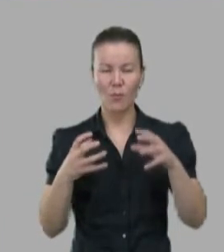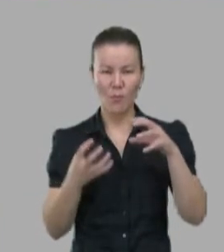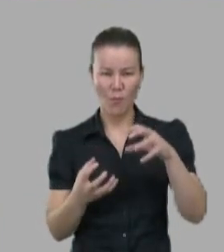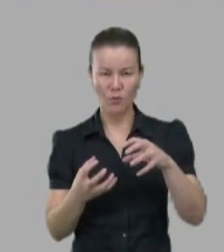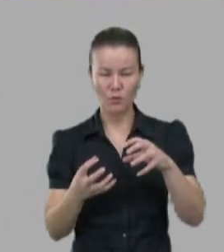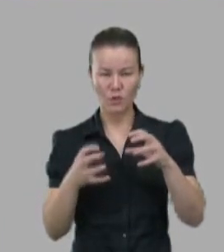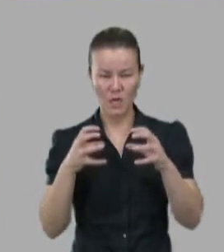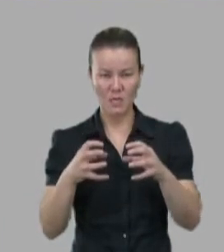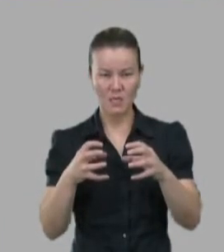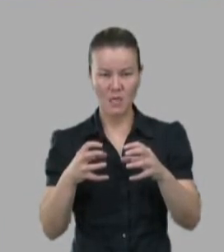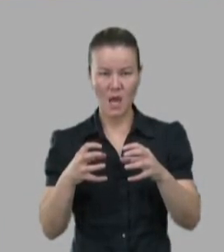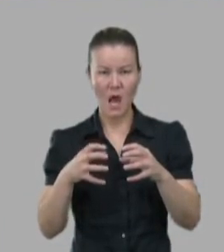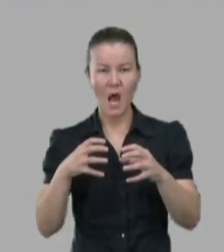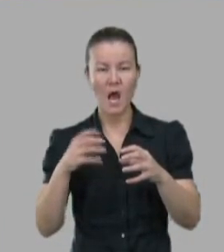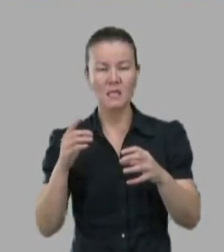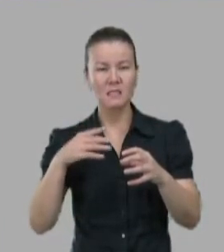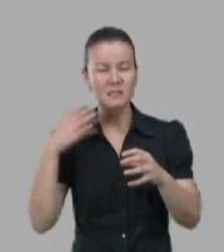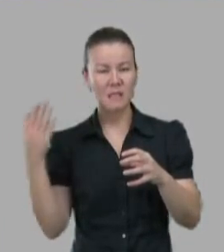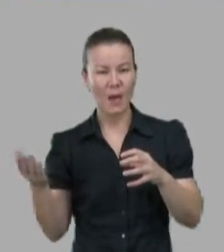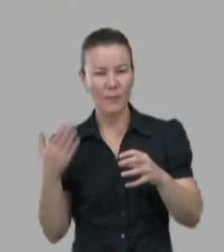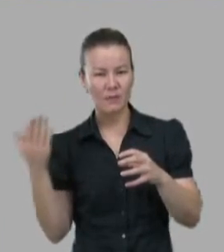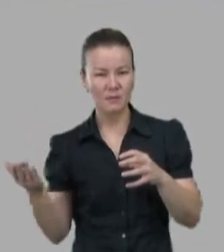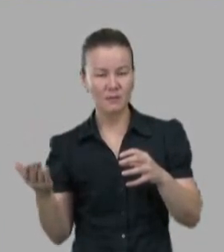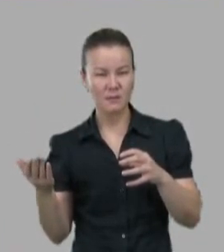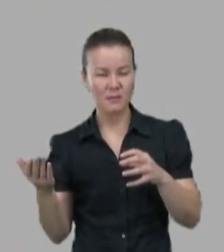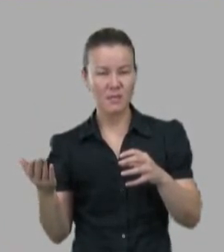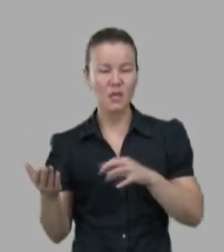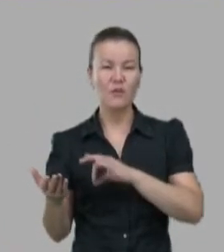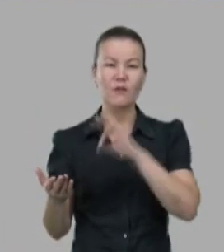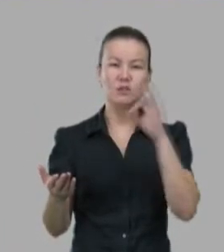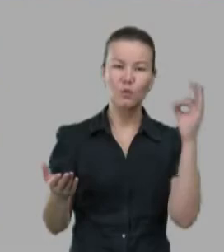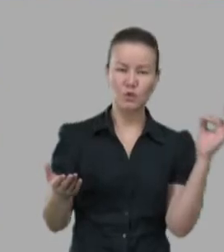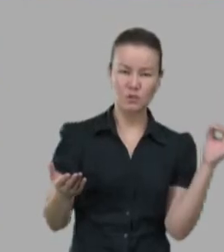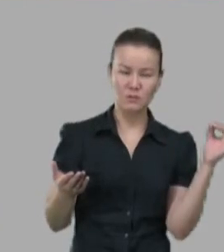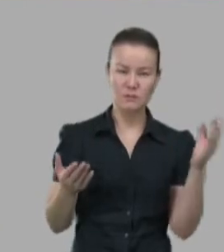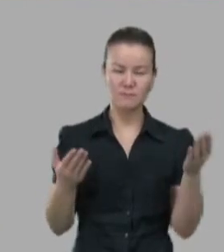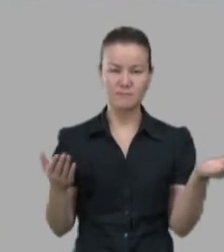западное и восточное.